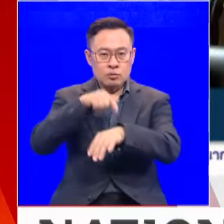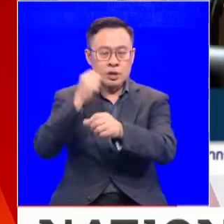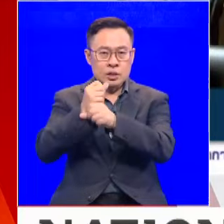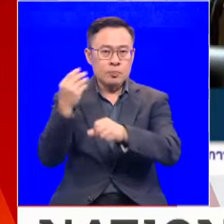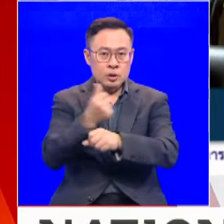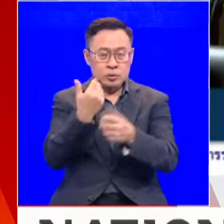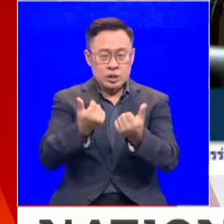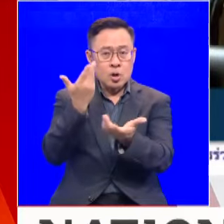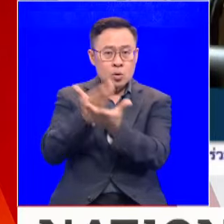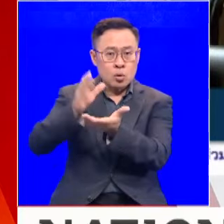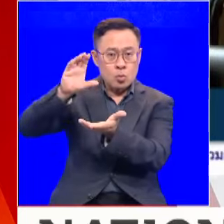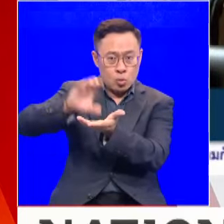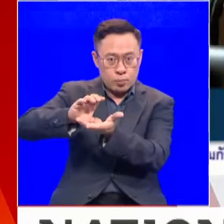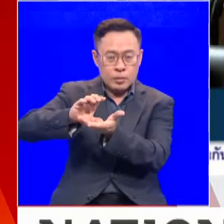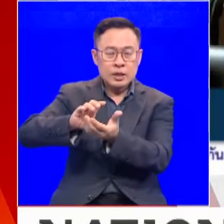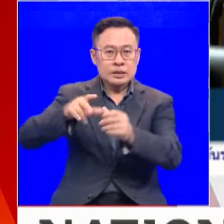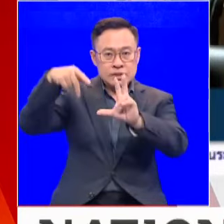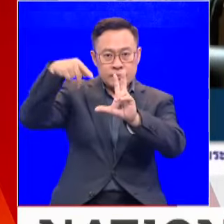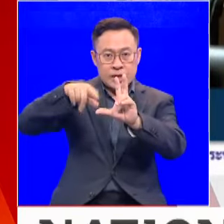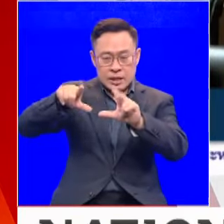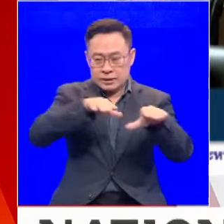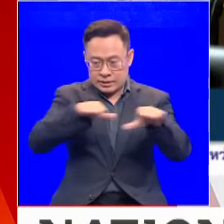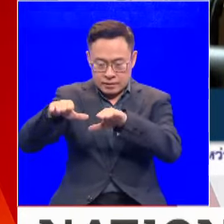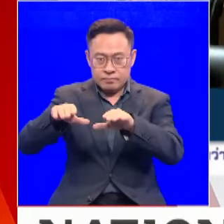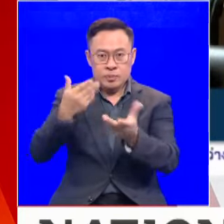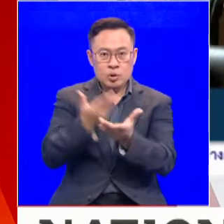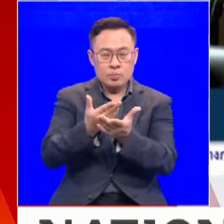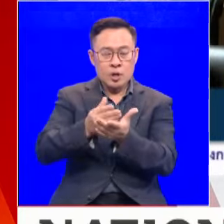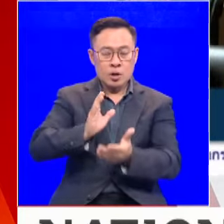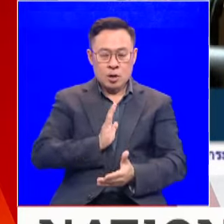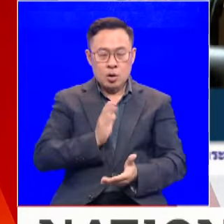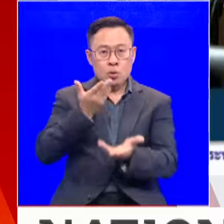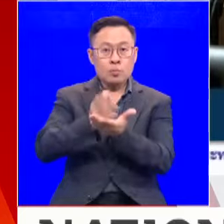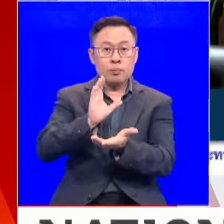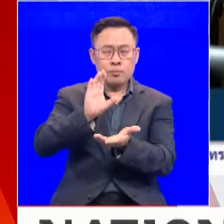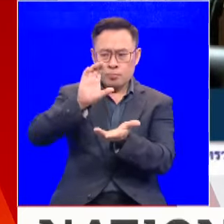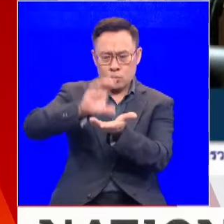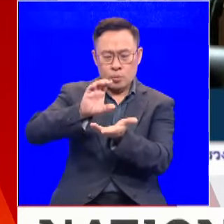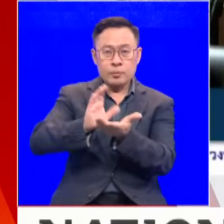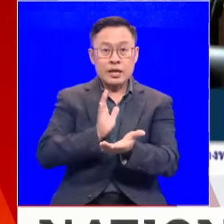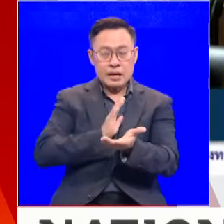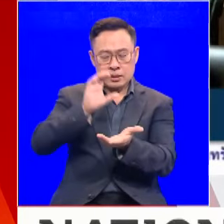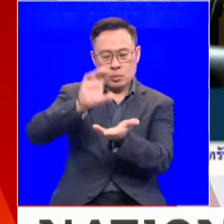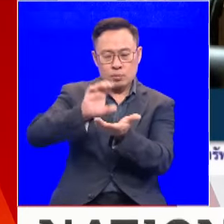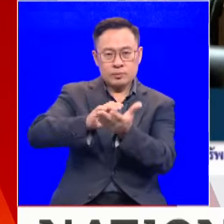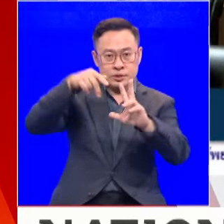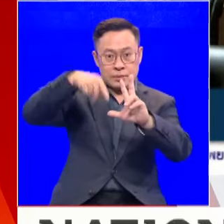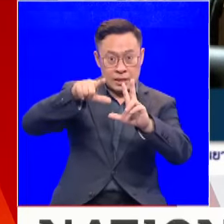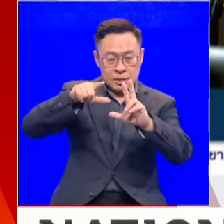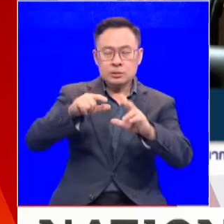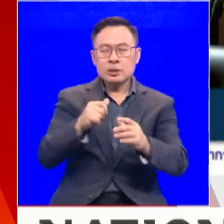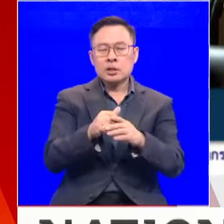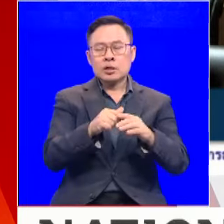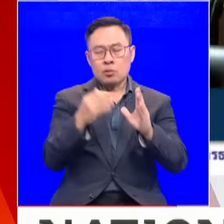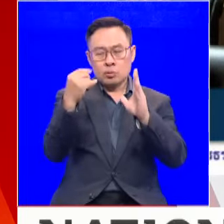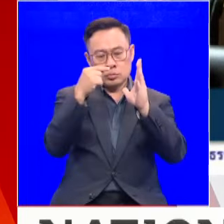งบเอาไว้กว่า 3,000ล้านบาทซึ่งเป็นงบกลางครอบคลุม 57จังหวัดที่เป็นพื้นที่ประสบภัยรัฐบาลต้องการ